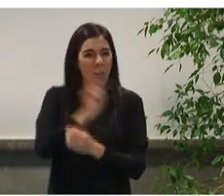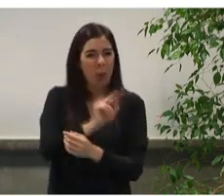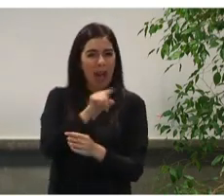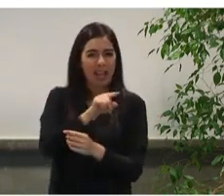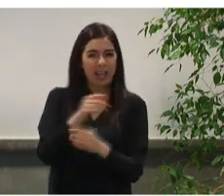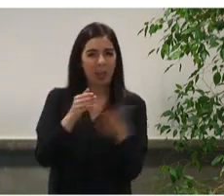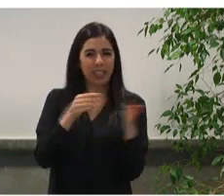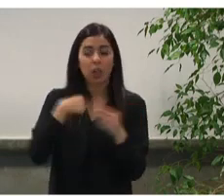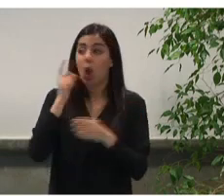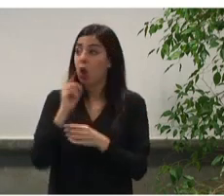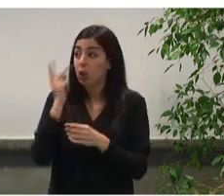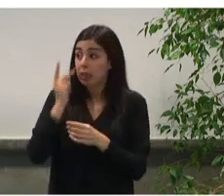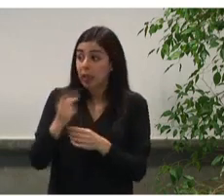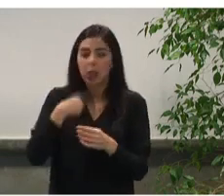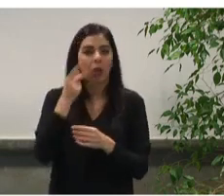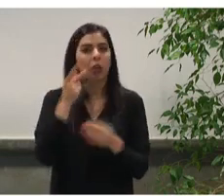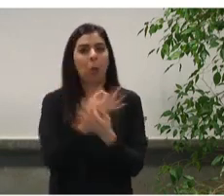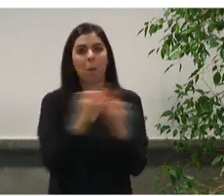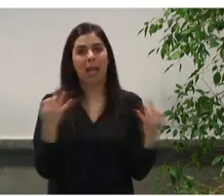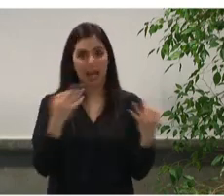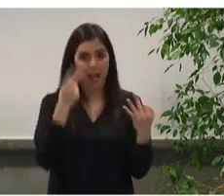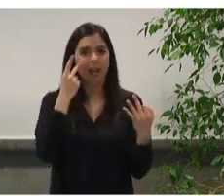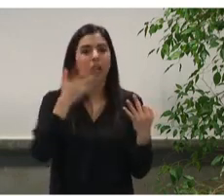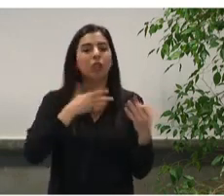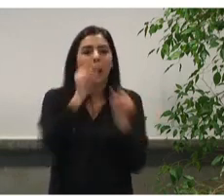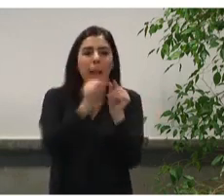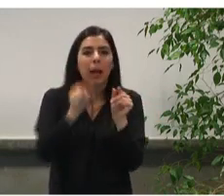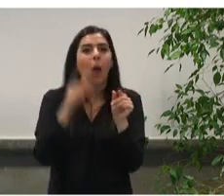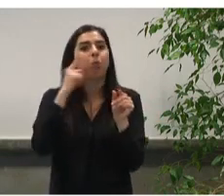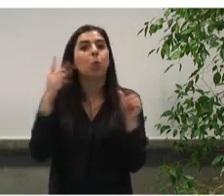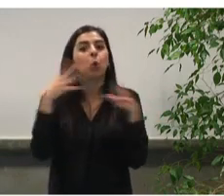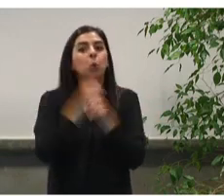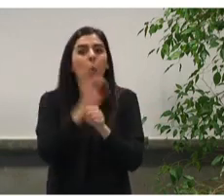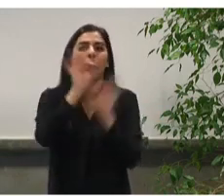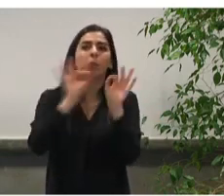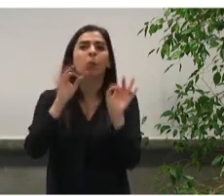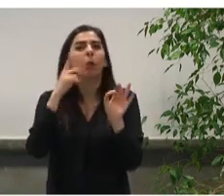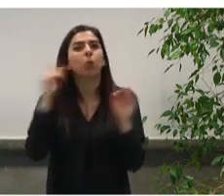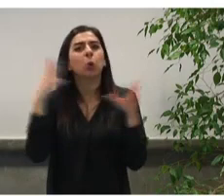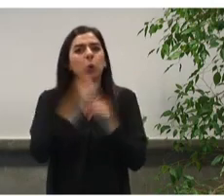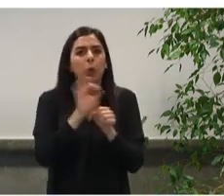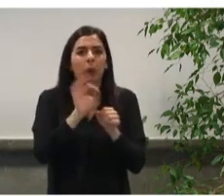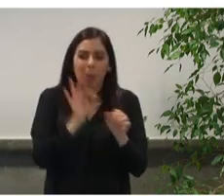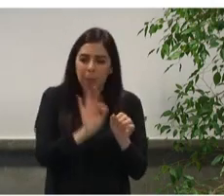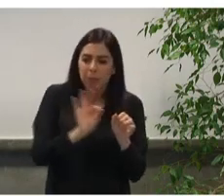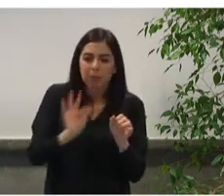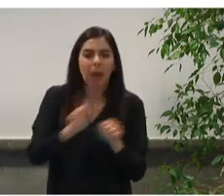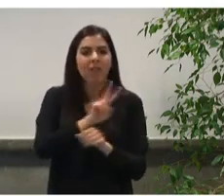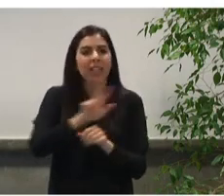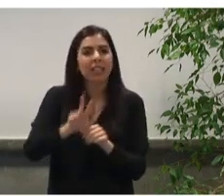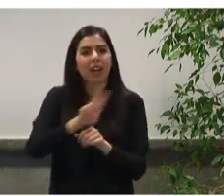io non so se si vede, io lo vedo bene, ci sono delle barrette blu scure e dei puntini blu scuri intorno al 23-26 di